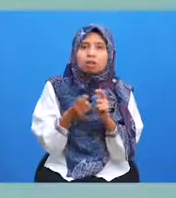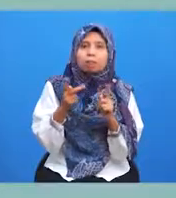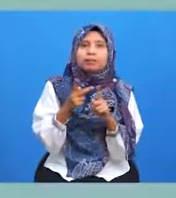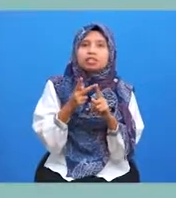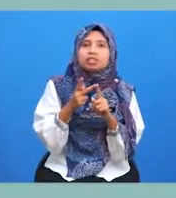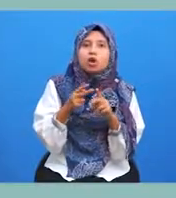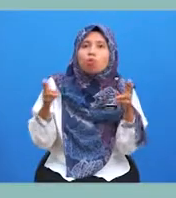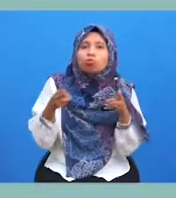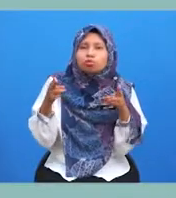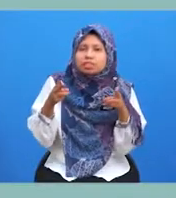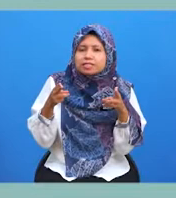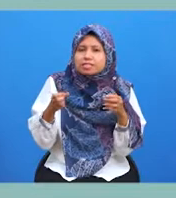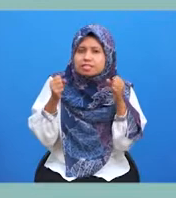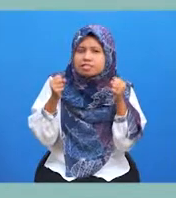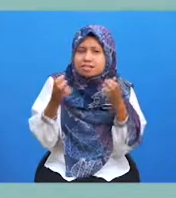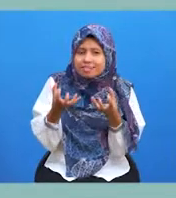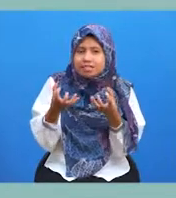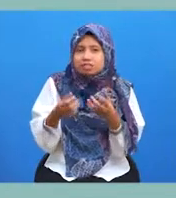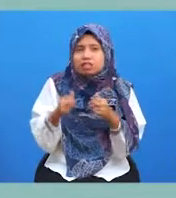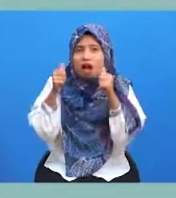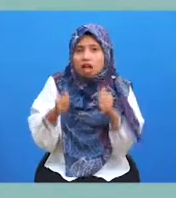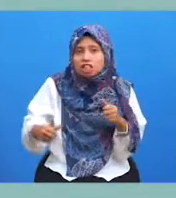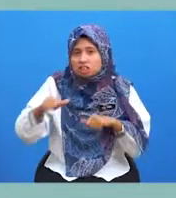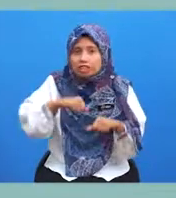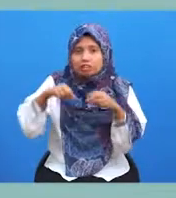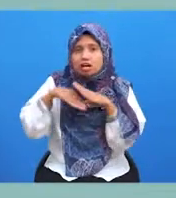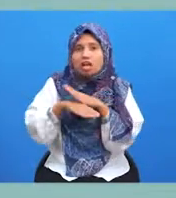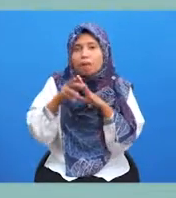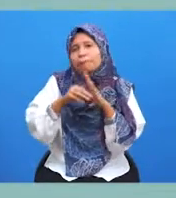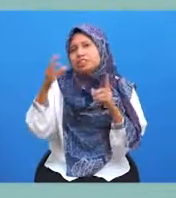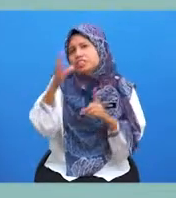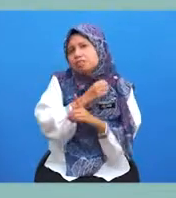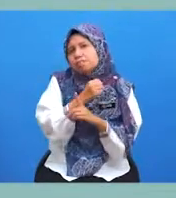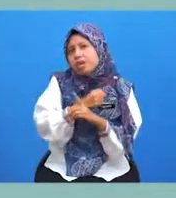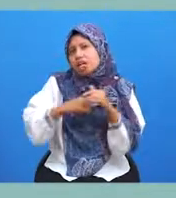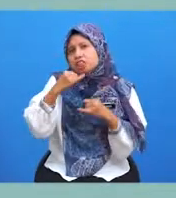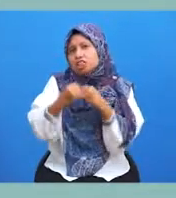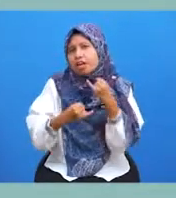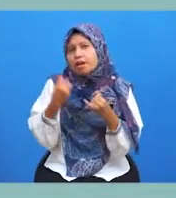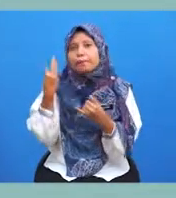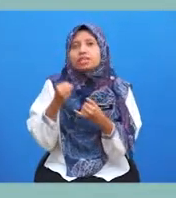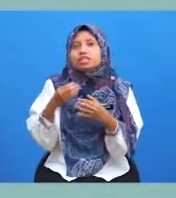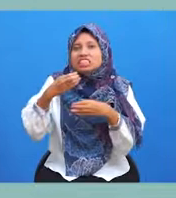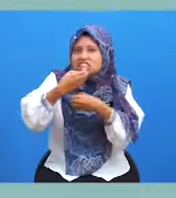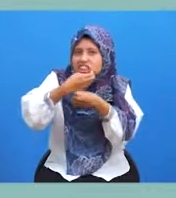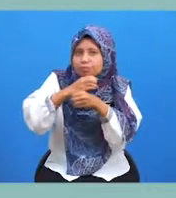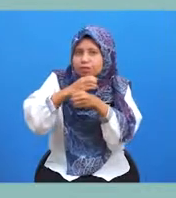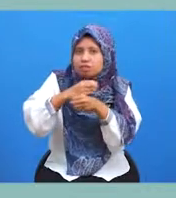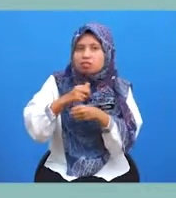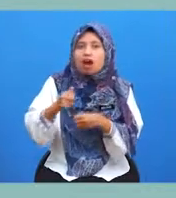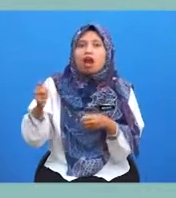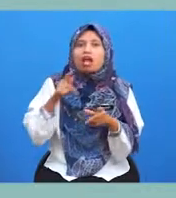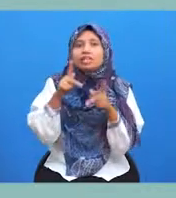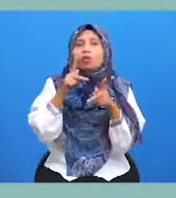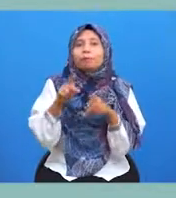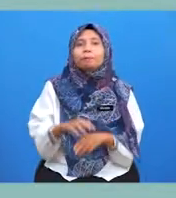kepada usaha gigih ahli sains dalam mencapai kejayaan mereka cipta